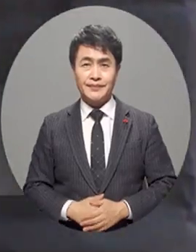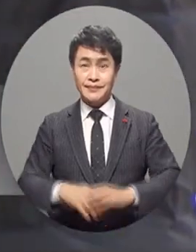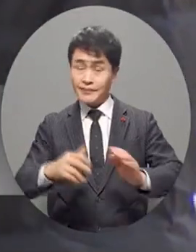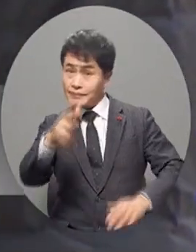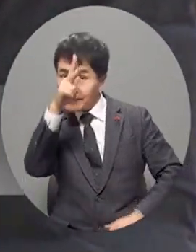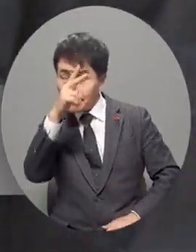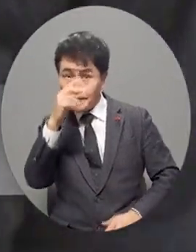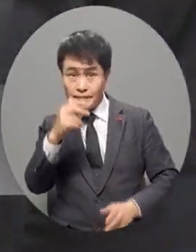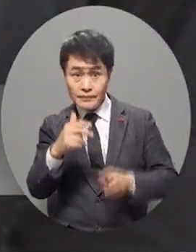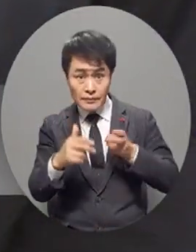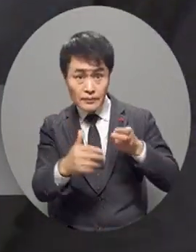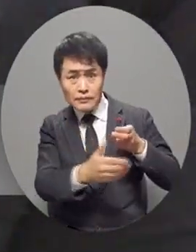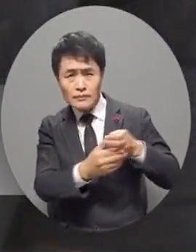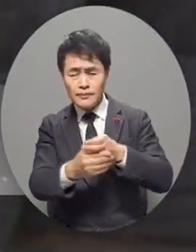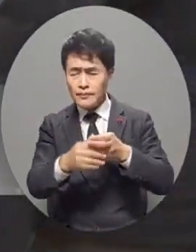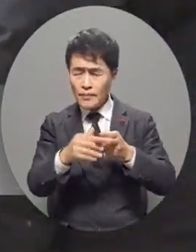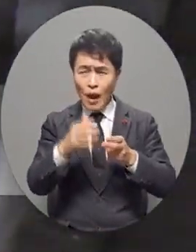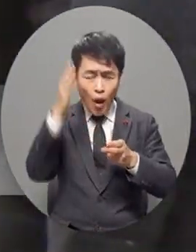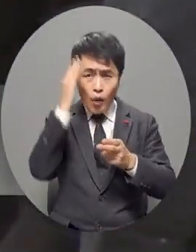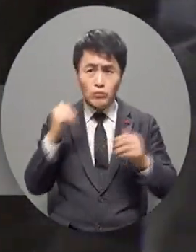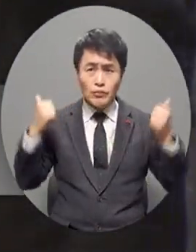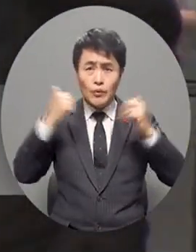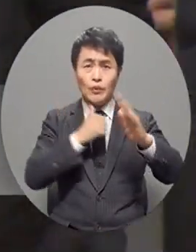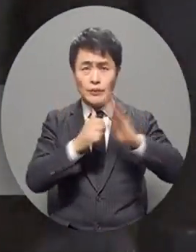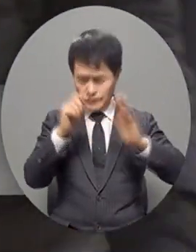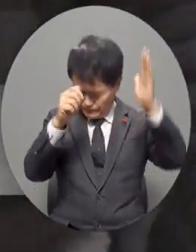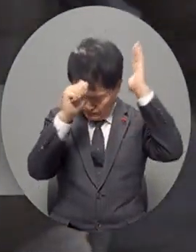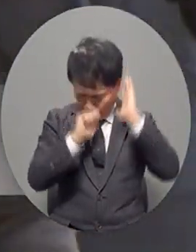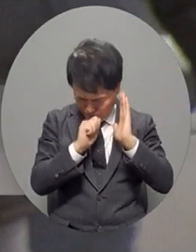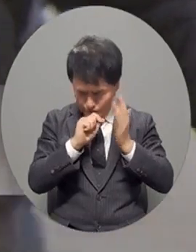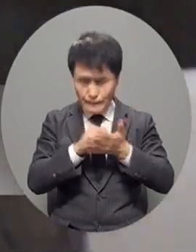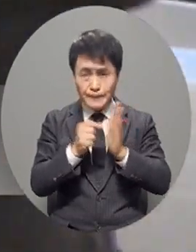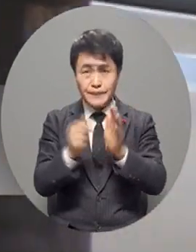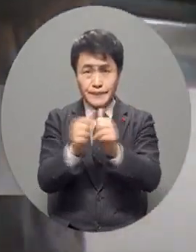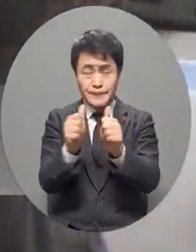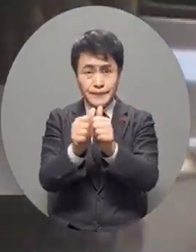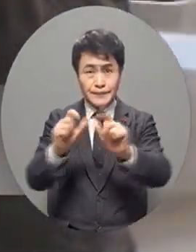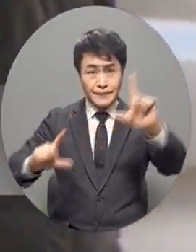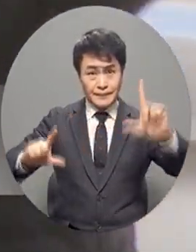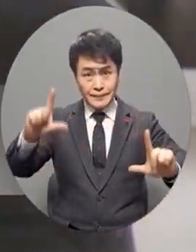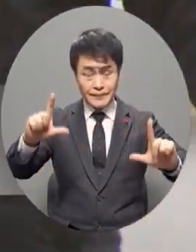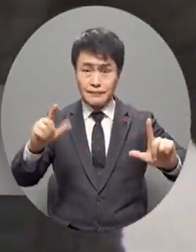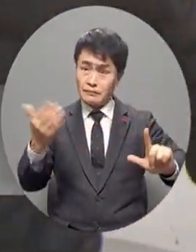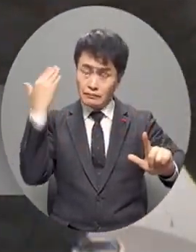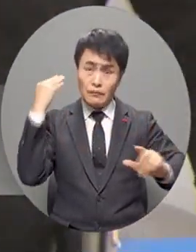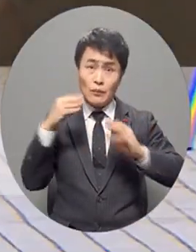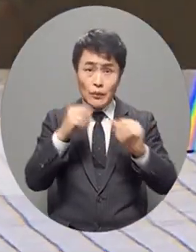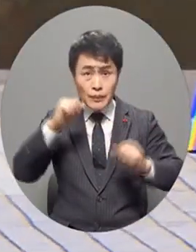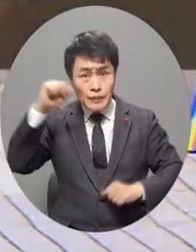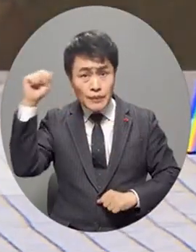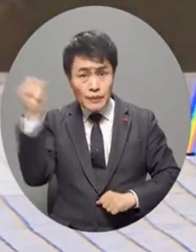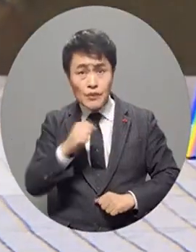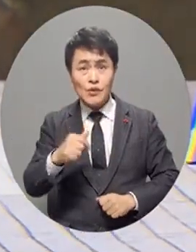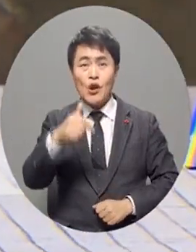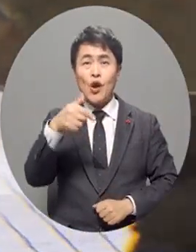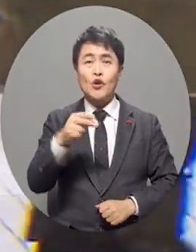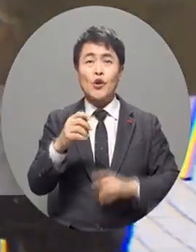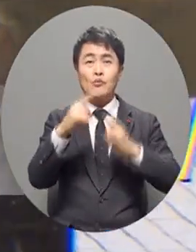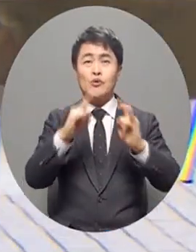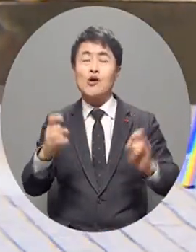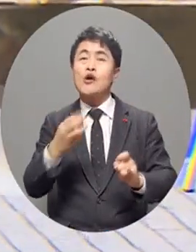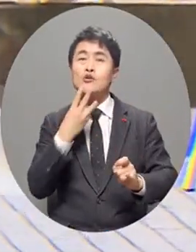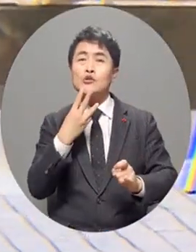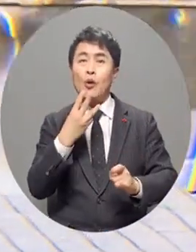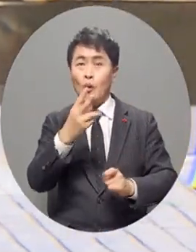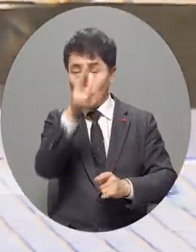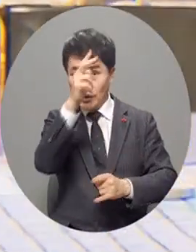경찰 호송차에서 검은색 외투를 입고 모자를 깊게 눌러쓴 남성이 나옵니다. 지난 토요일 새벽, 경복궁과 서울경찰청